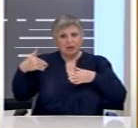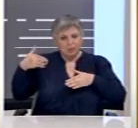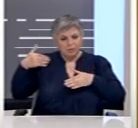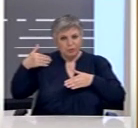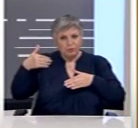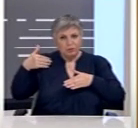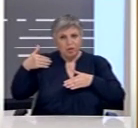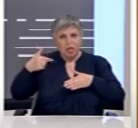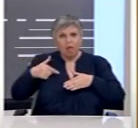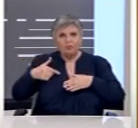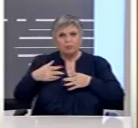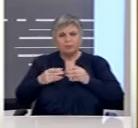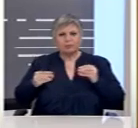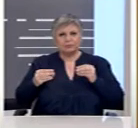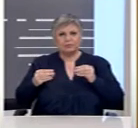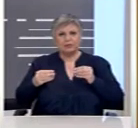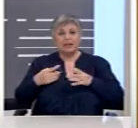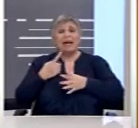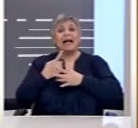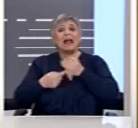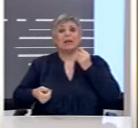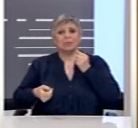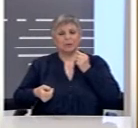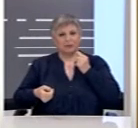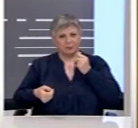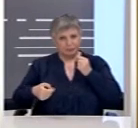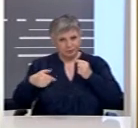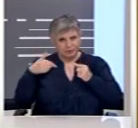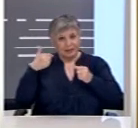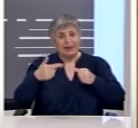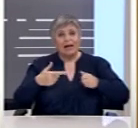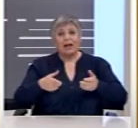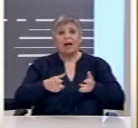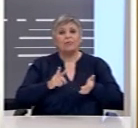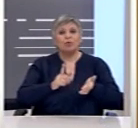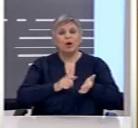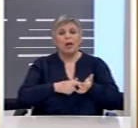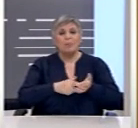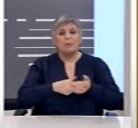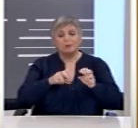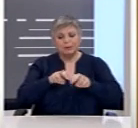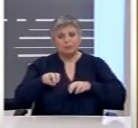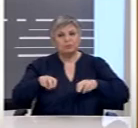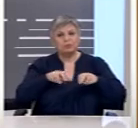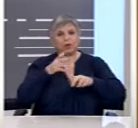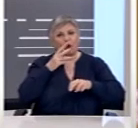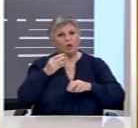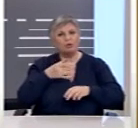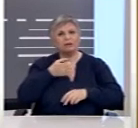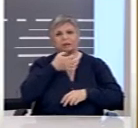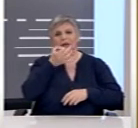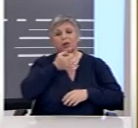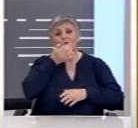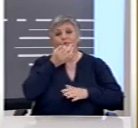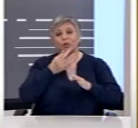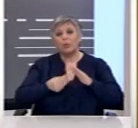καταθέσεις μαρτύρων, και χρειάστηκε ευτυχώς να γίνει απομαγνητοφώνηση του ηχογραφημένου υλικού, δηλαδή οι κασέτες